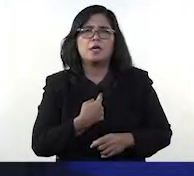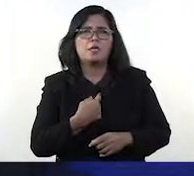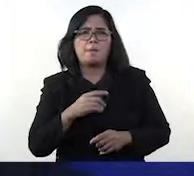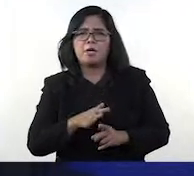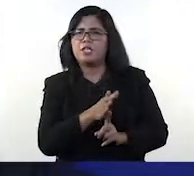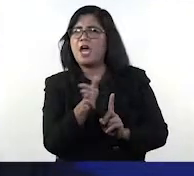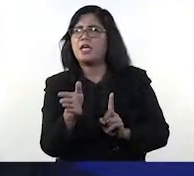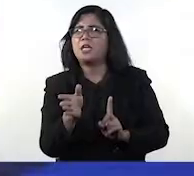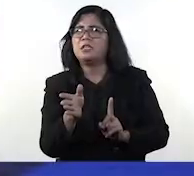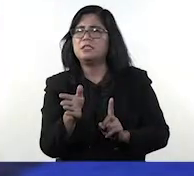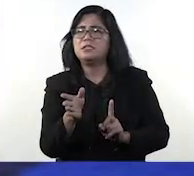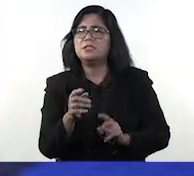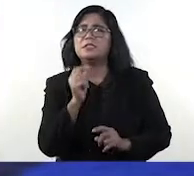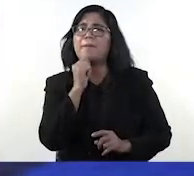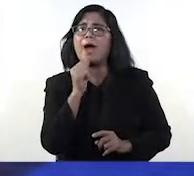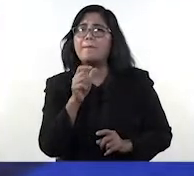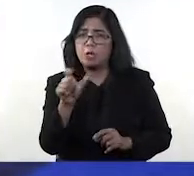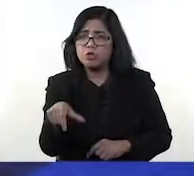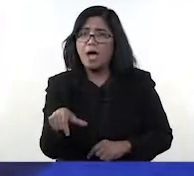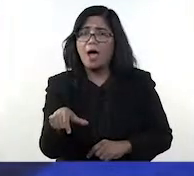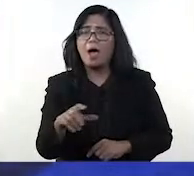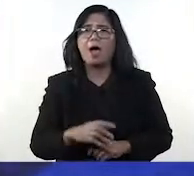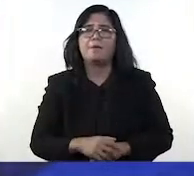menghianati saudara manusia bukan